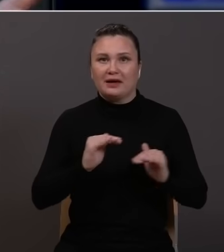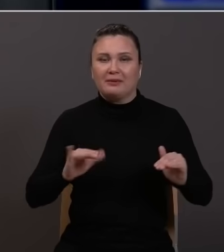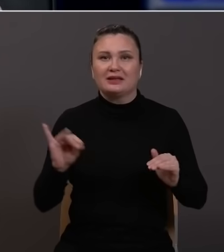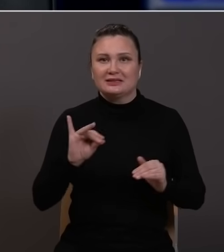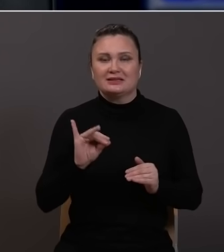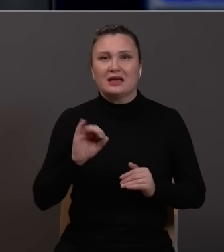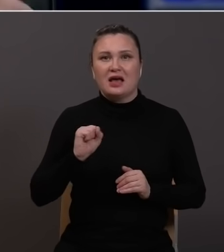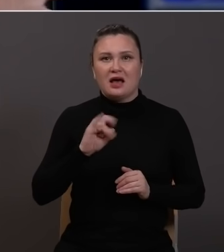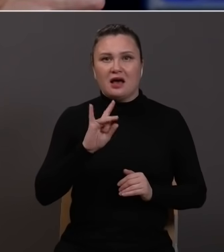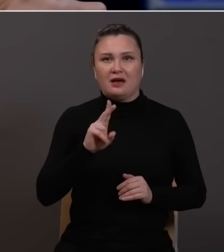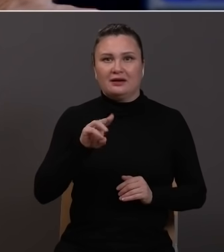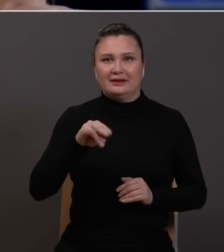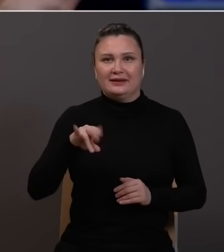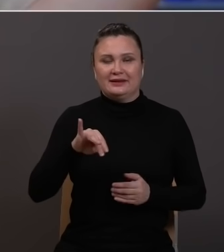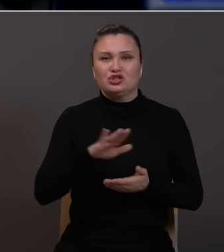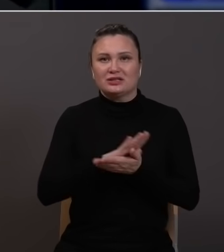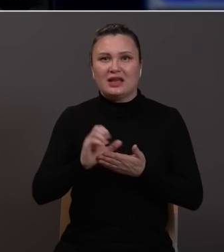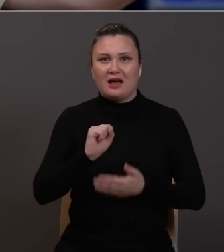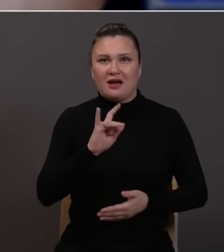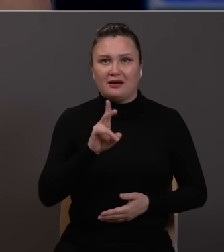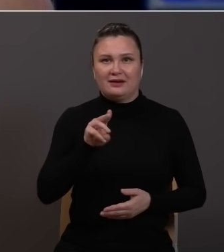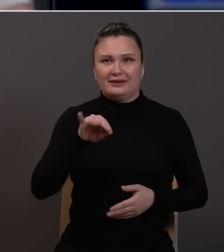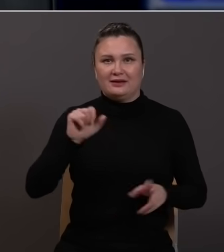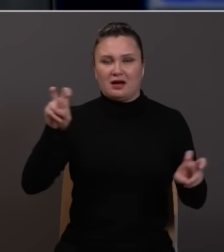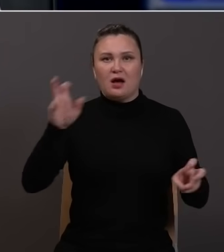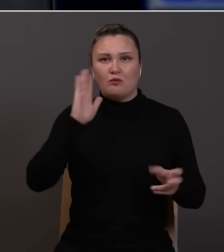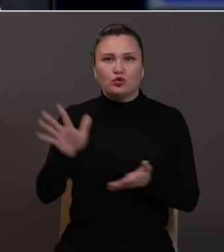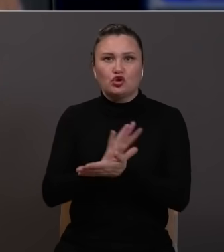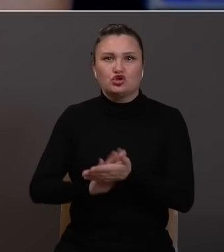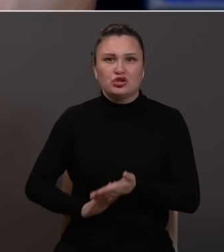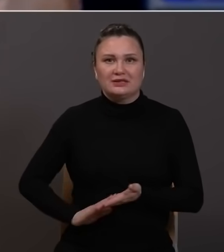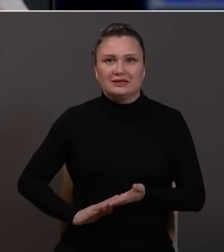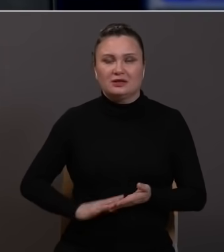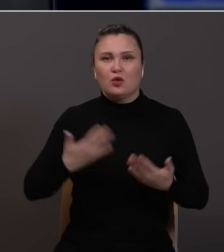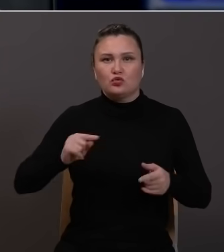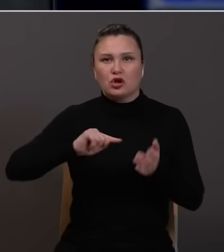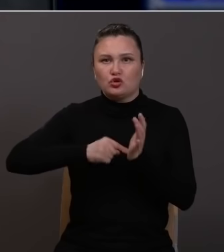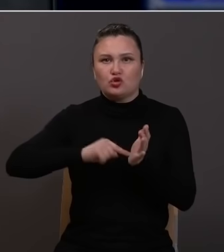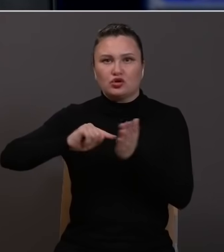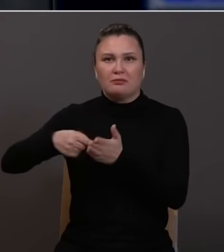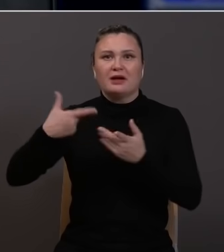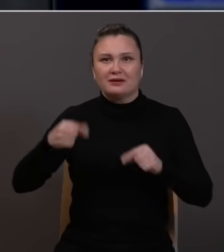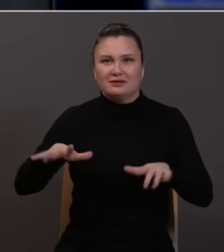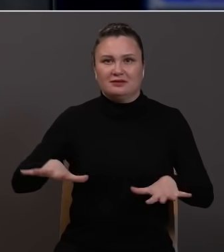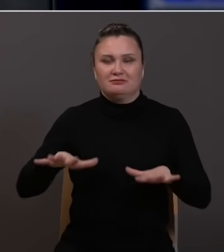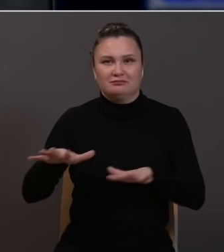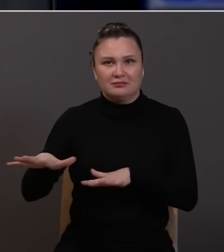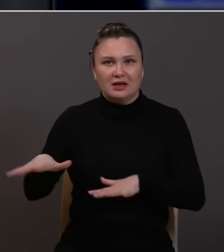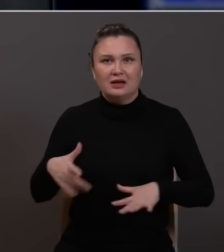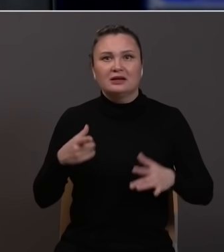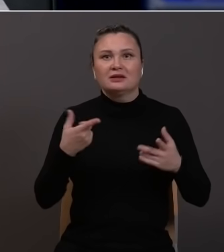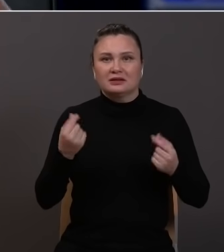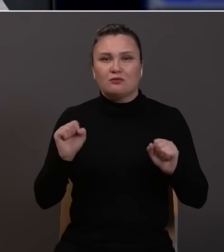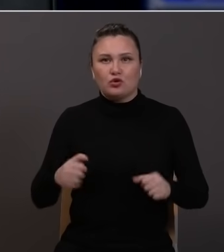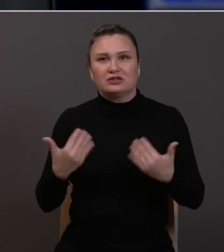Чистой Арктики уже будут чистить регион не просто вот слева направо или справа налево, а уже точечно там, где очаги вот могут прям